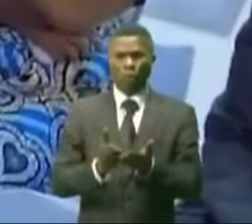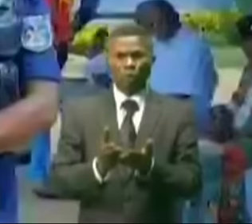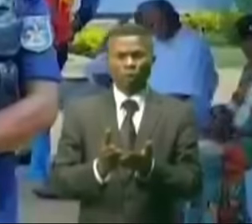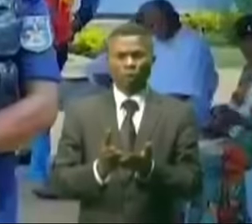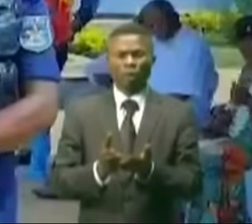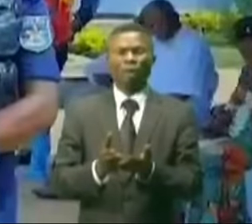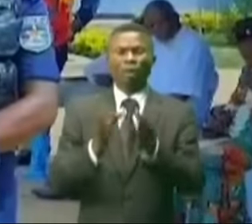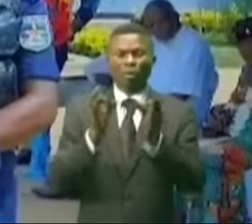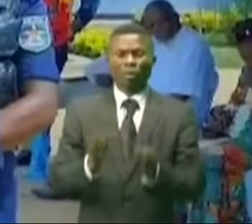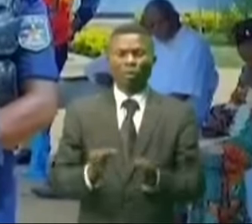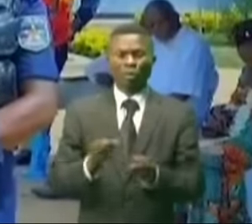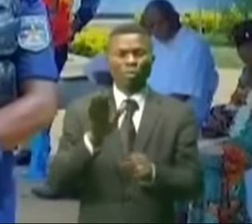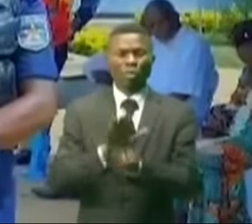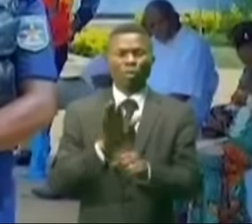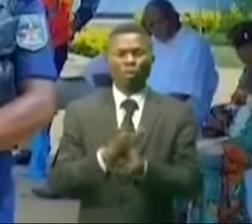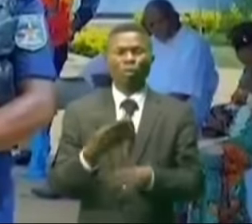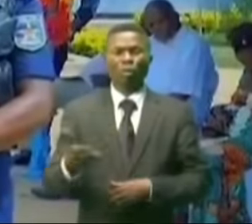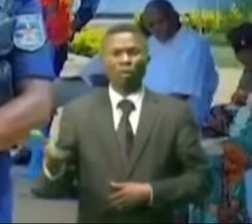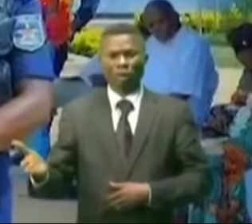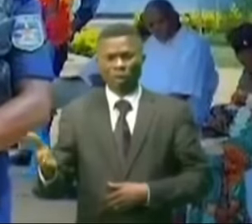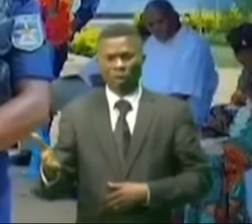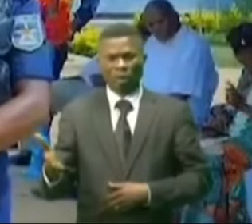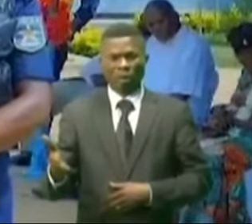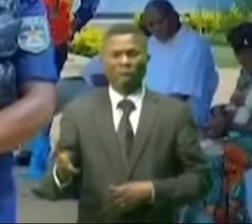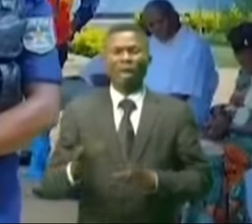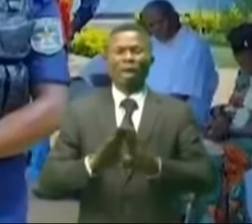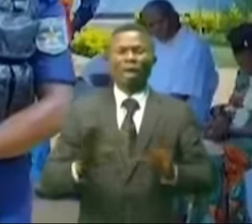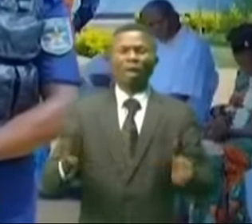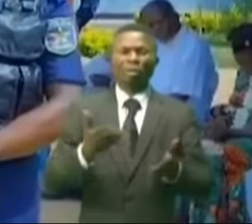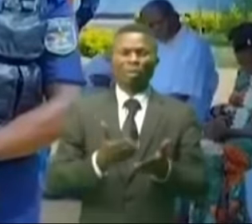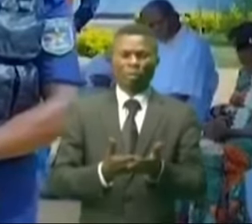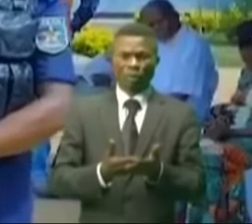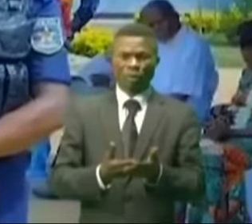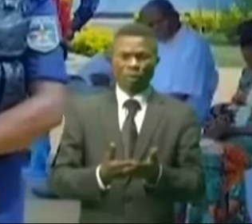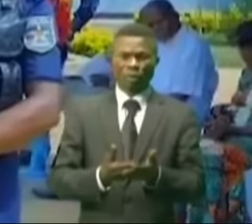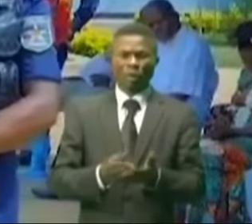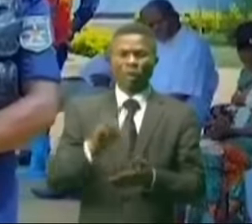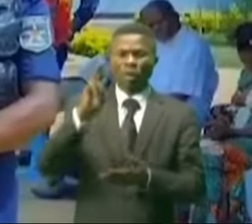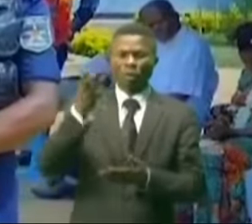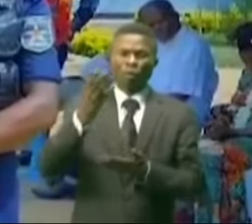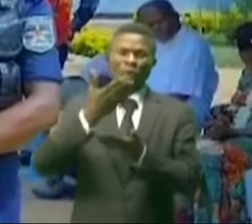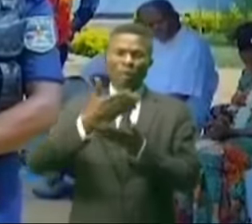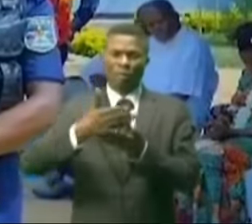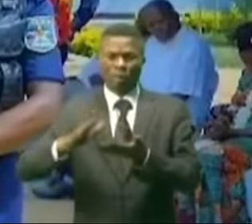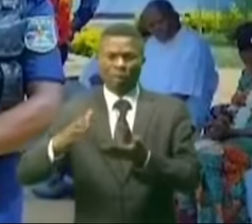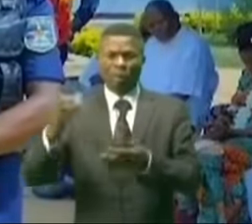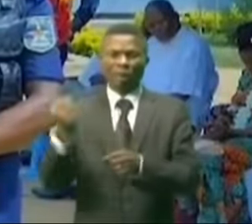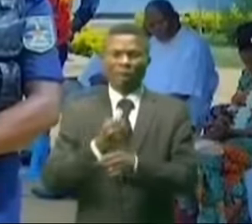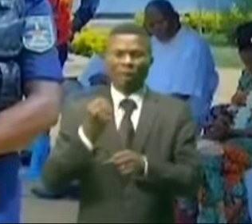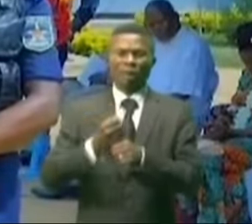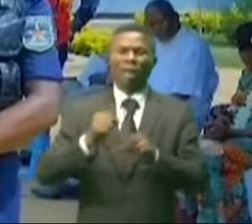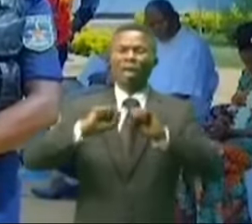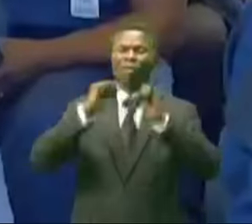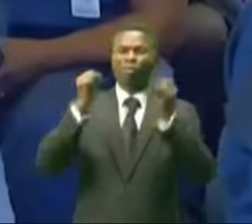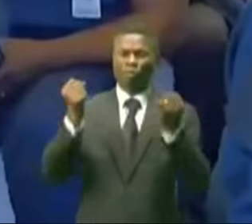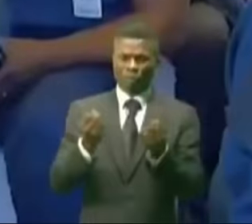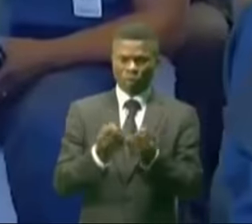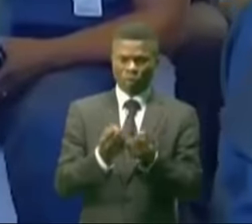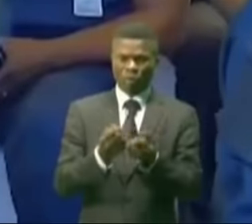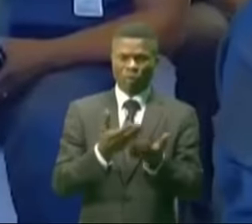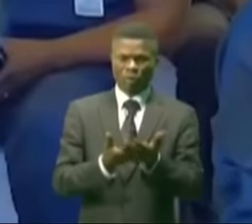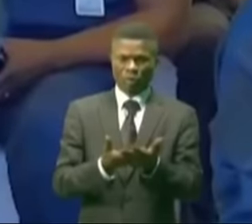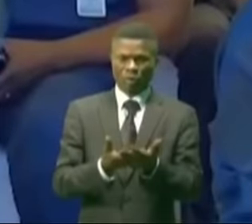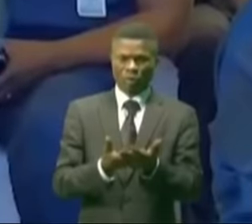dont les coûts de cette troisième phase s'élèvent à 60 000 $ américains. Pour